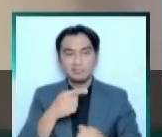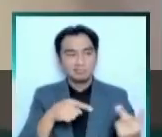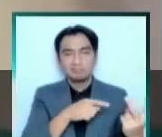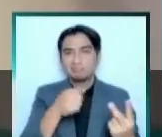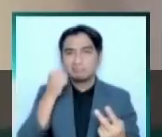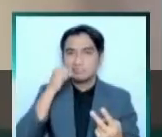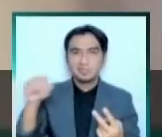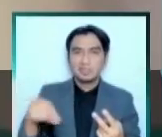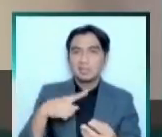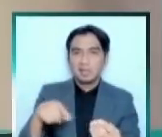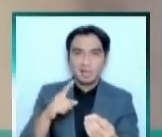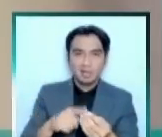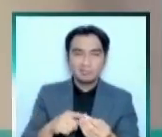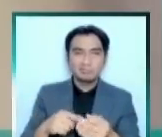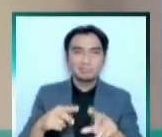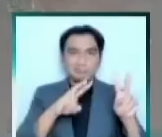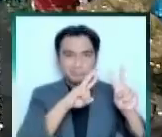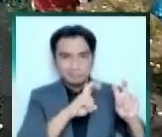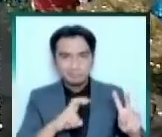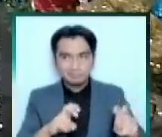tinatakasan nila ang imbestigasyon.